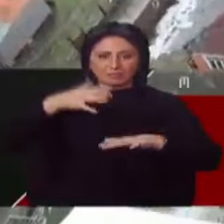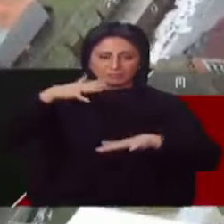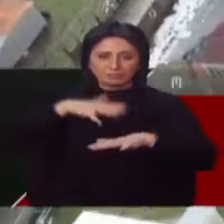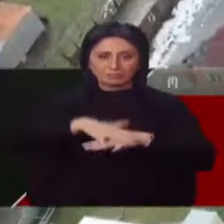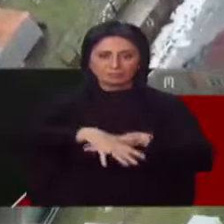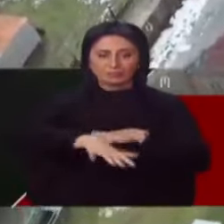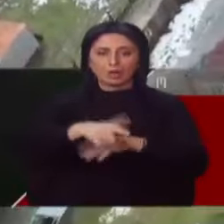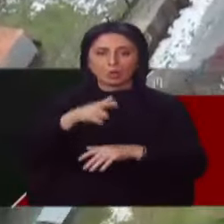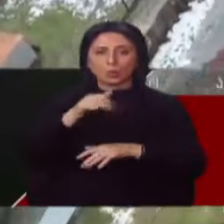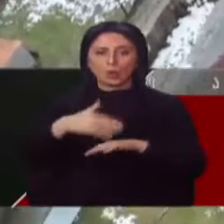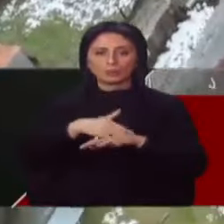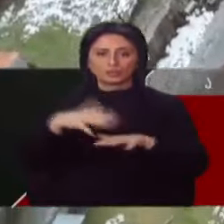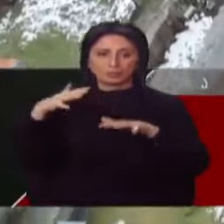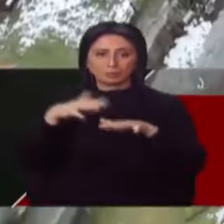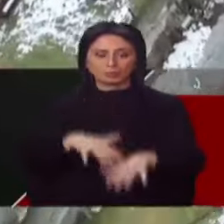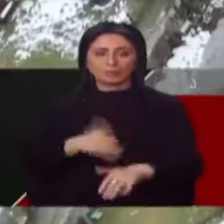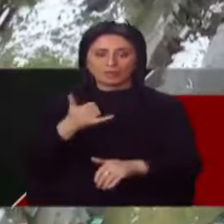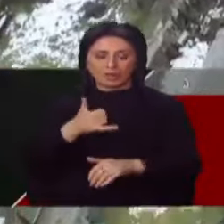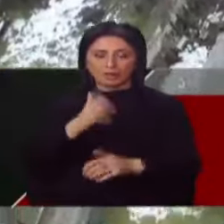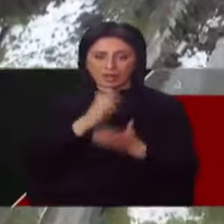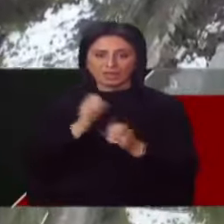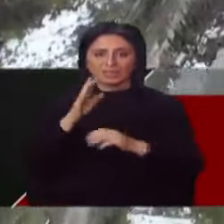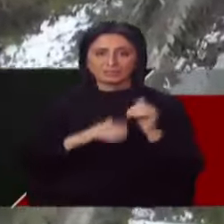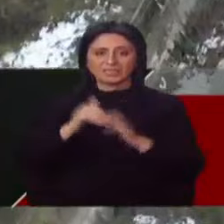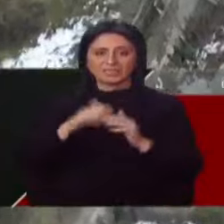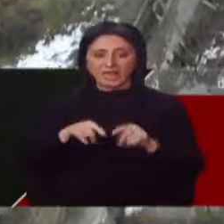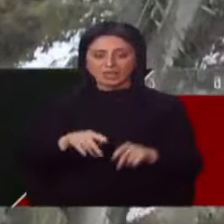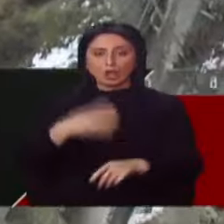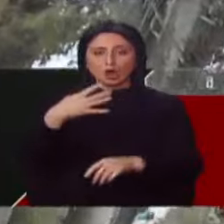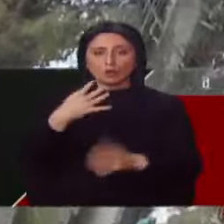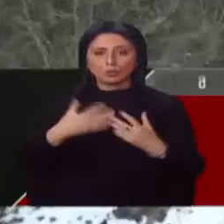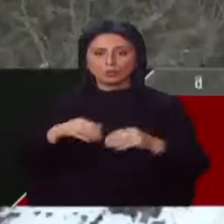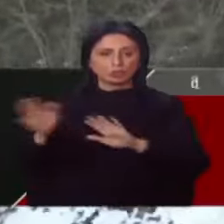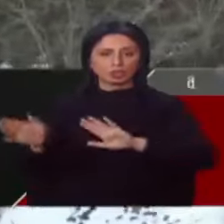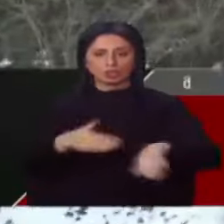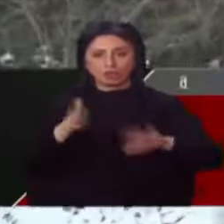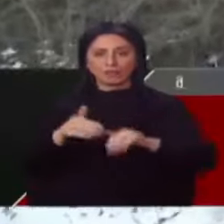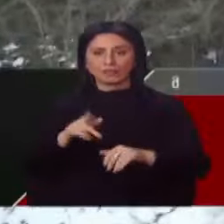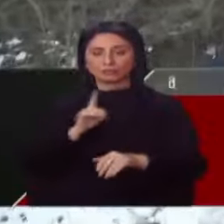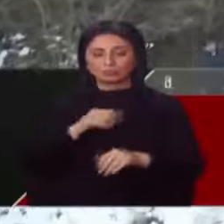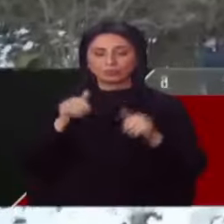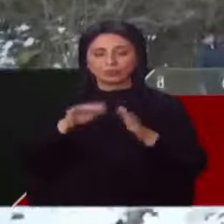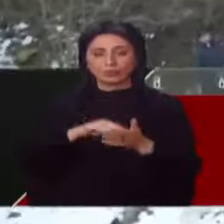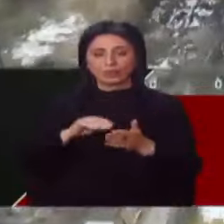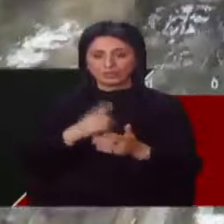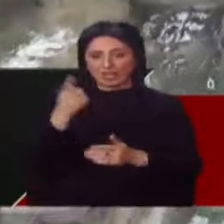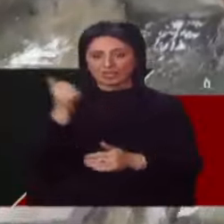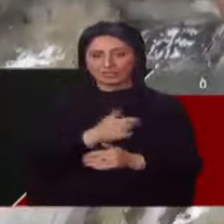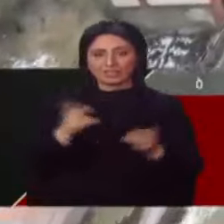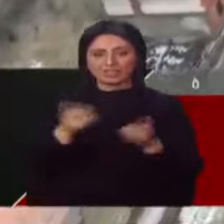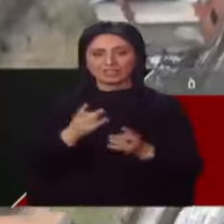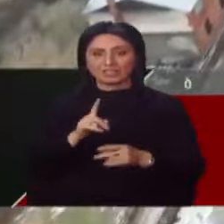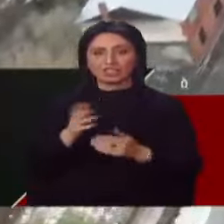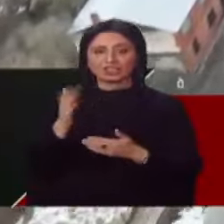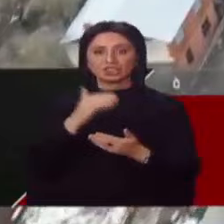ტერიტორია დატბორა. ადგილს სწავლობენ გეოლოგები, გაყვანილია უსაფრთხო ადგილზე 40-მდე ოჯახი. დასკვნისთვის სპეციალისტებს ერთი კვირა დასჭირდებათ,